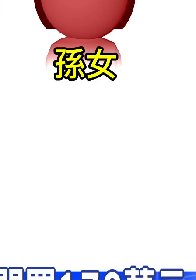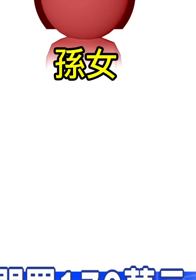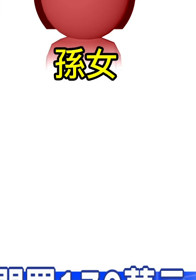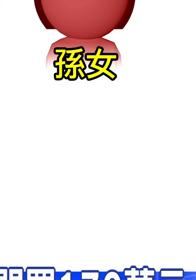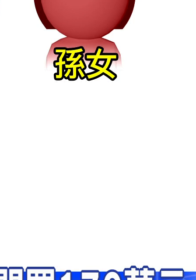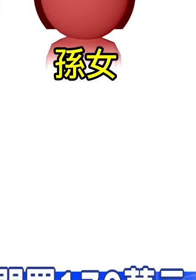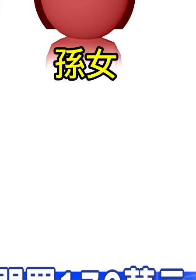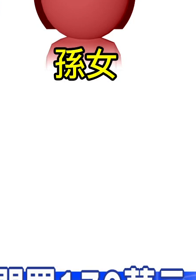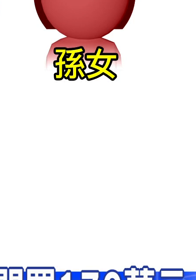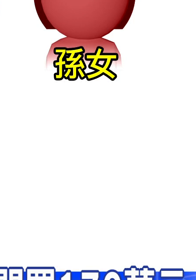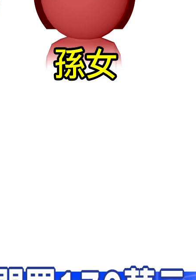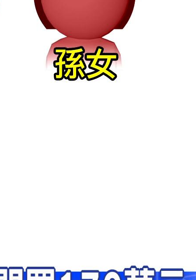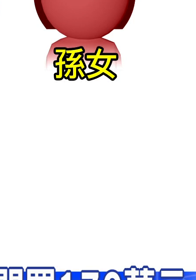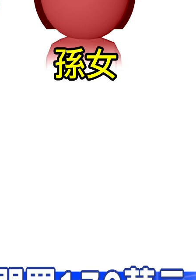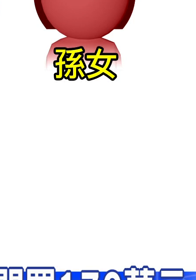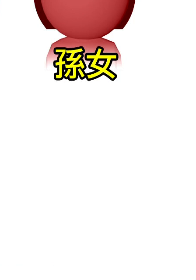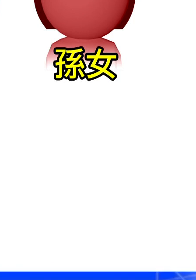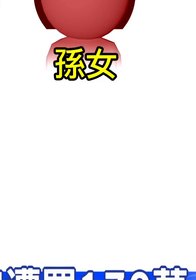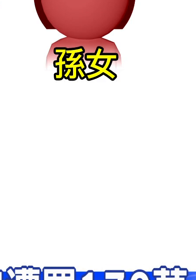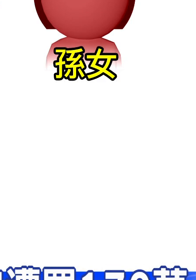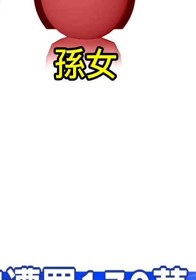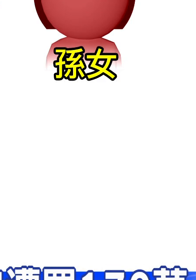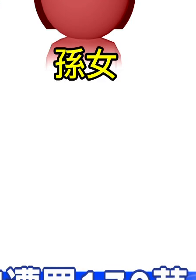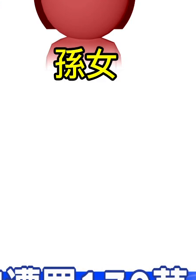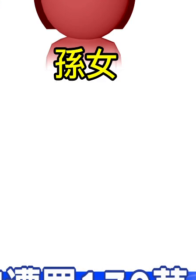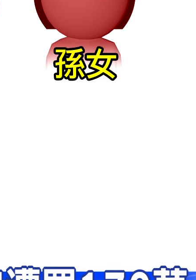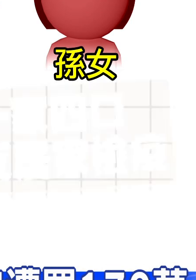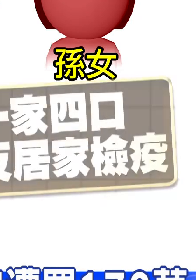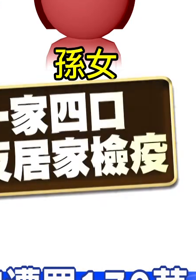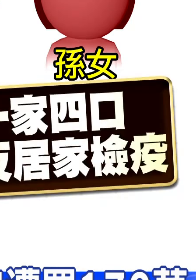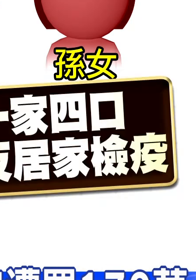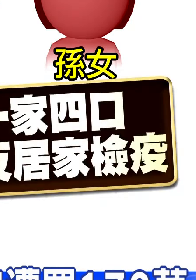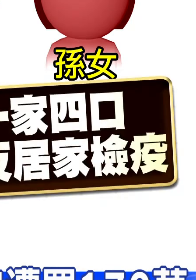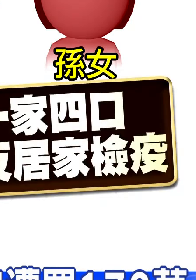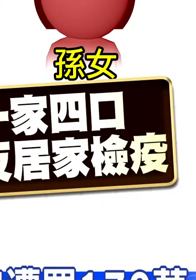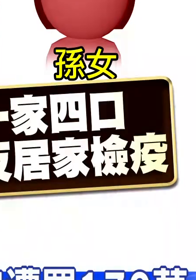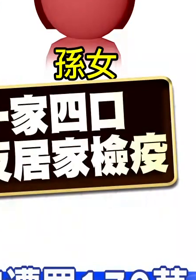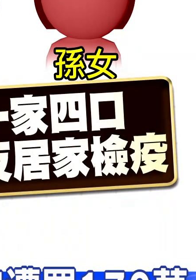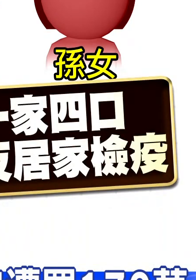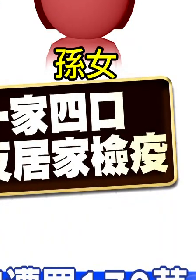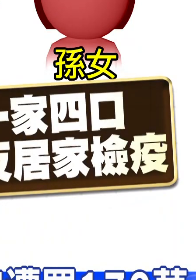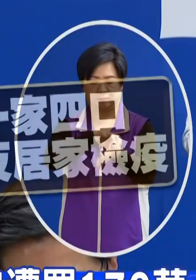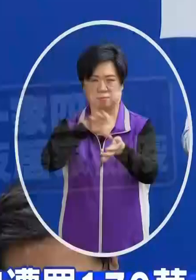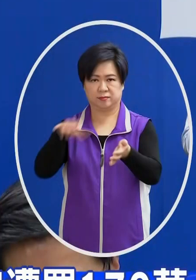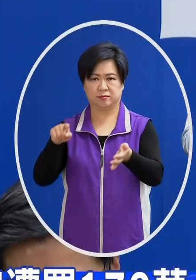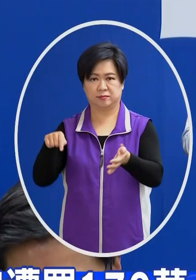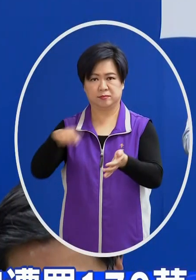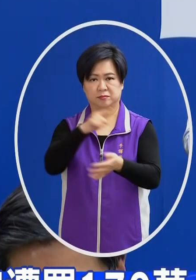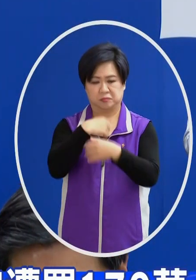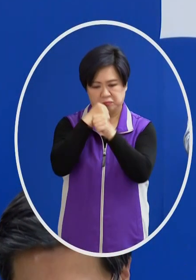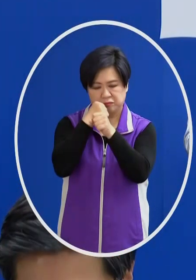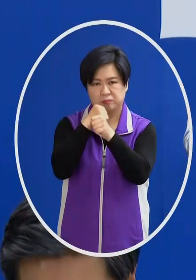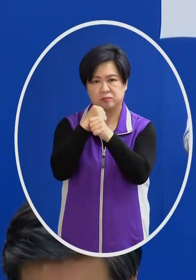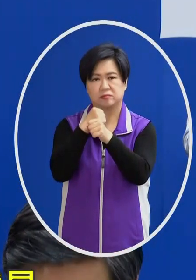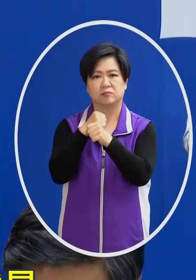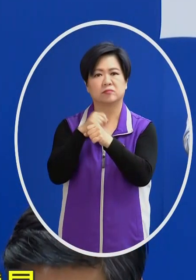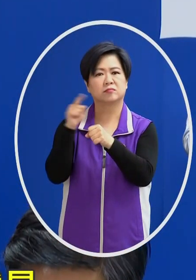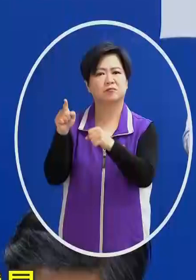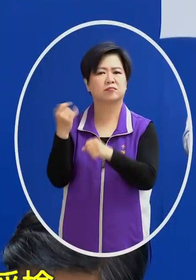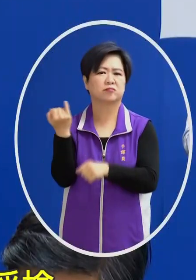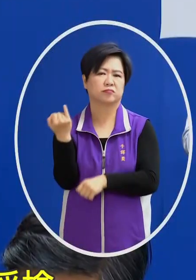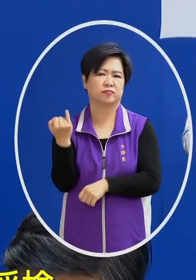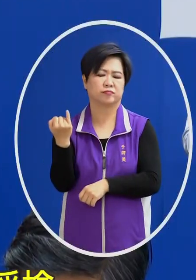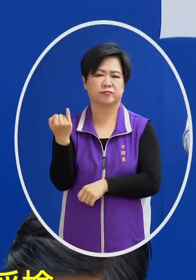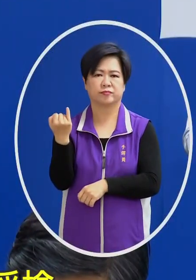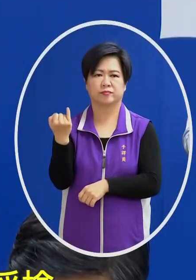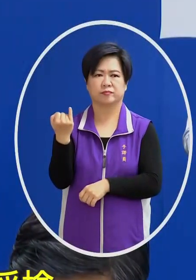妇和两位孙女，从基隆搭计程车到北市医院就诊，一家四口违规外出。 但这位妇人，她可能就